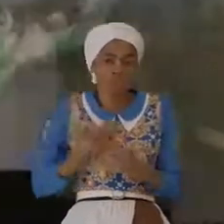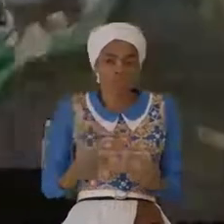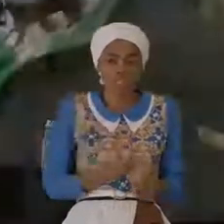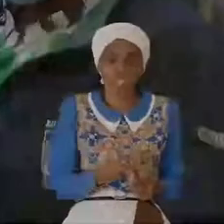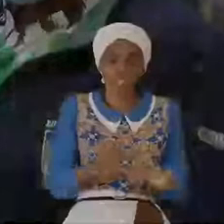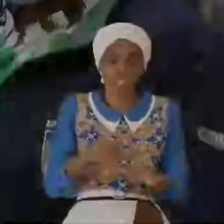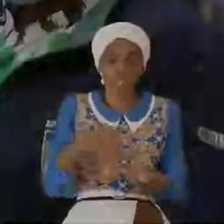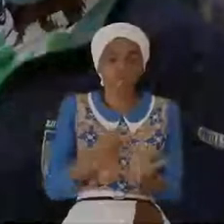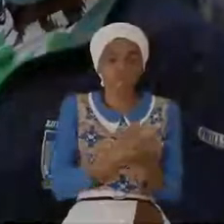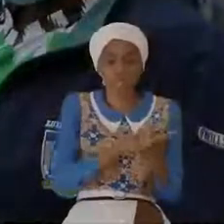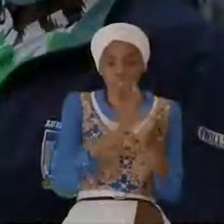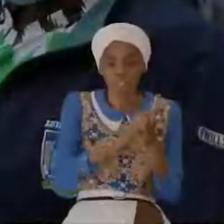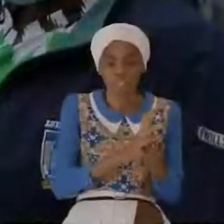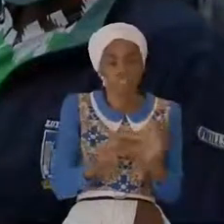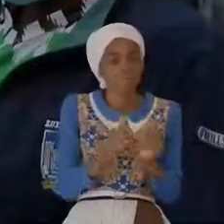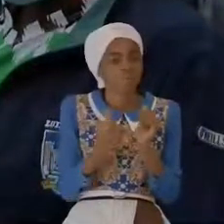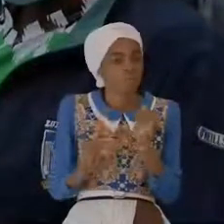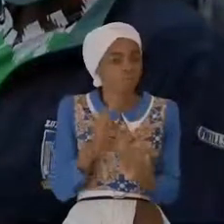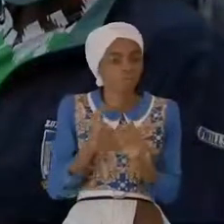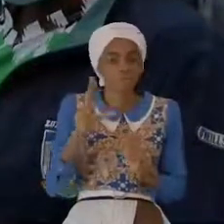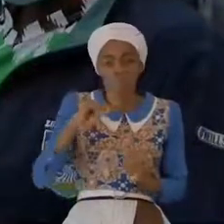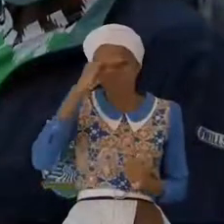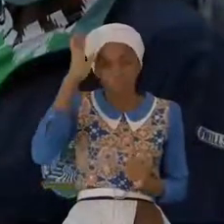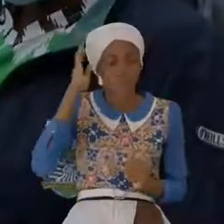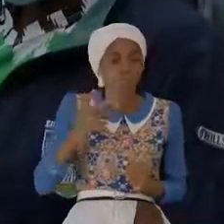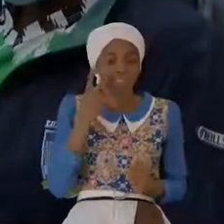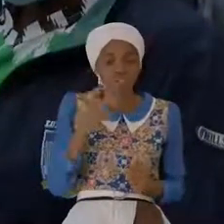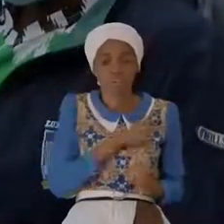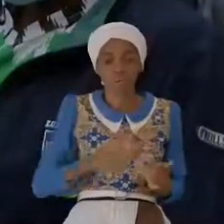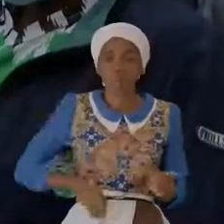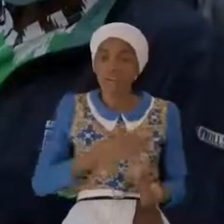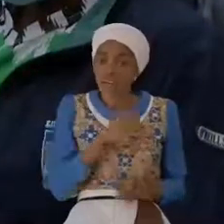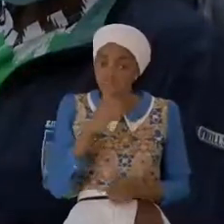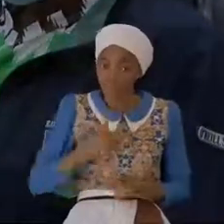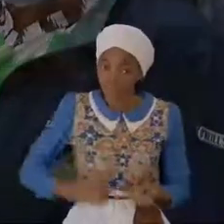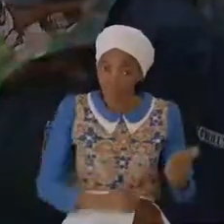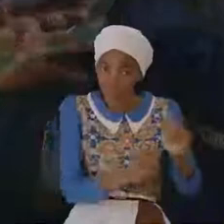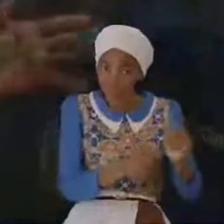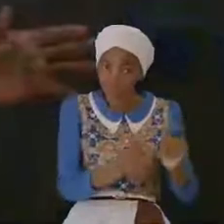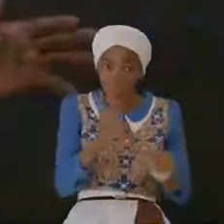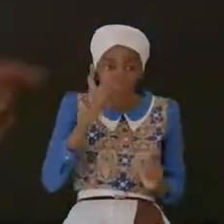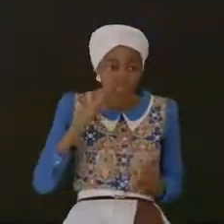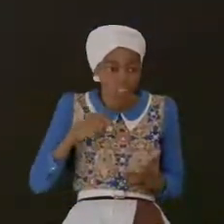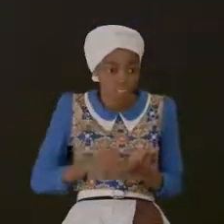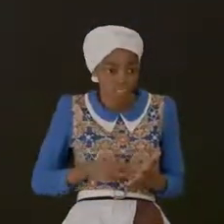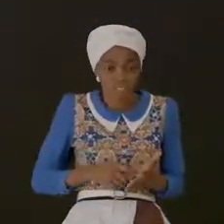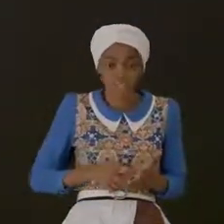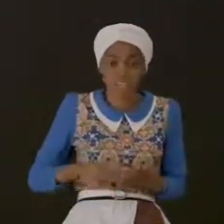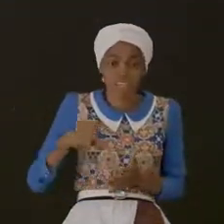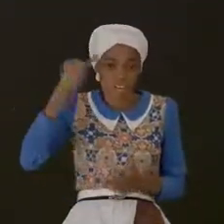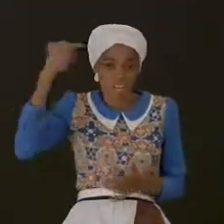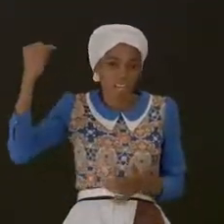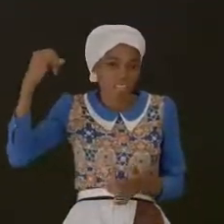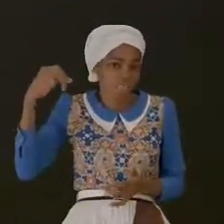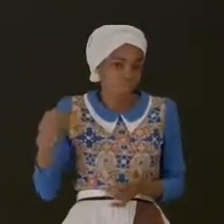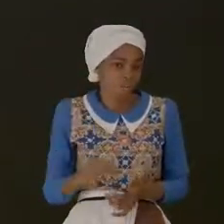de la sanctification sans laquelle personne ne verra le Seigneur et que tu accompagnes les